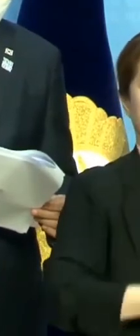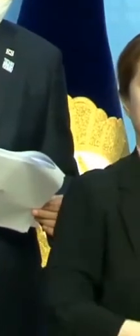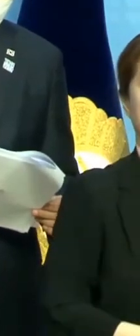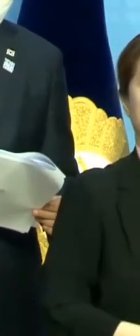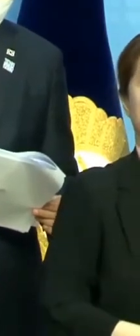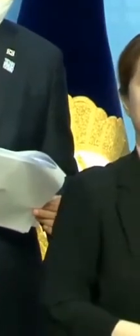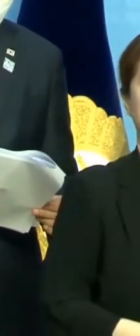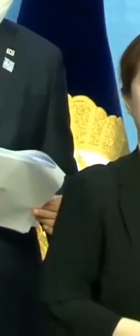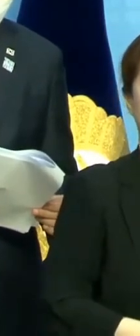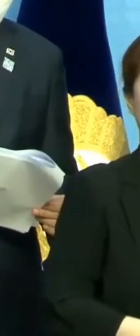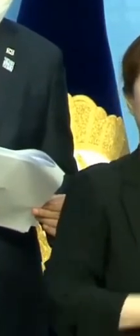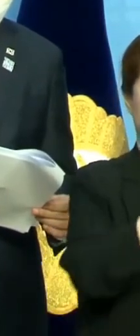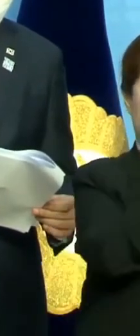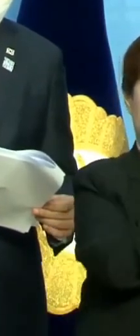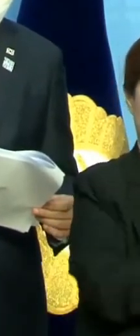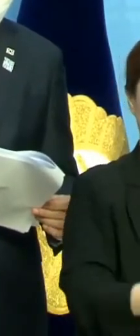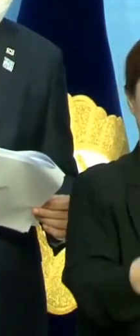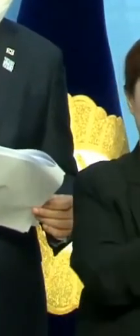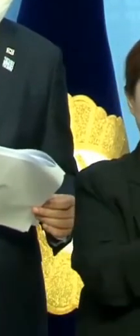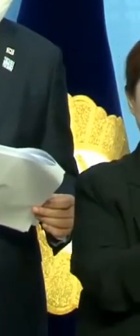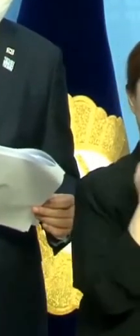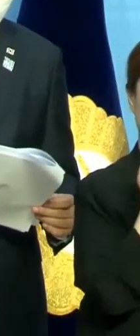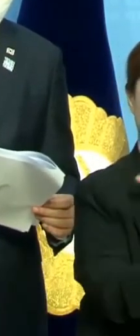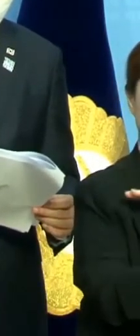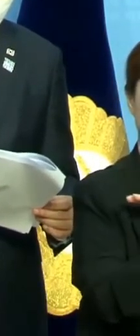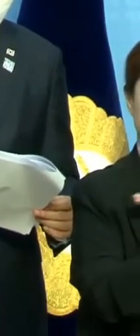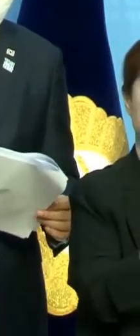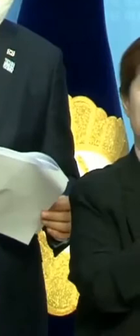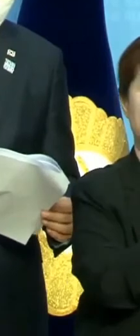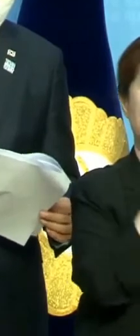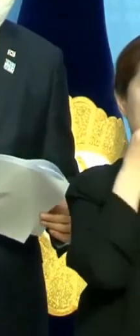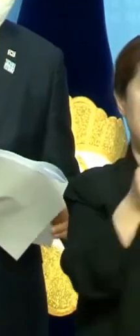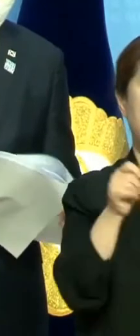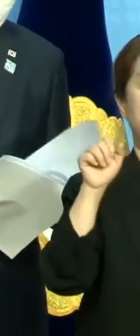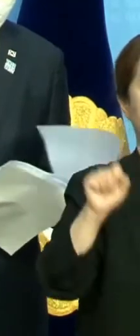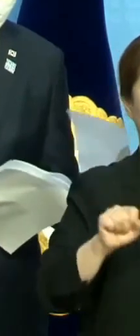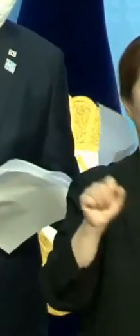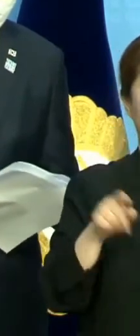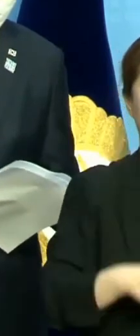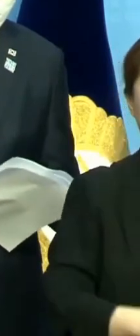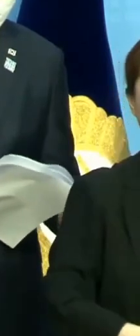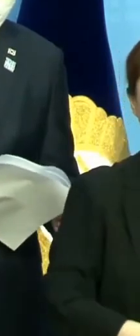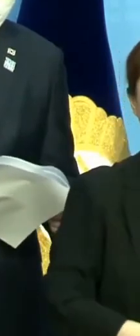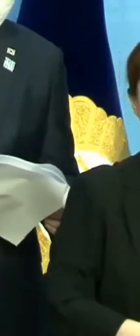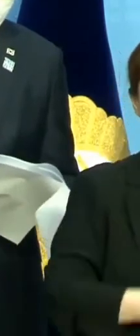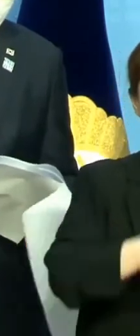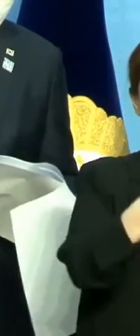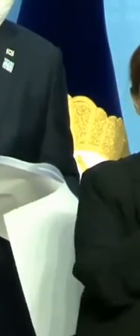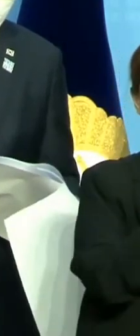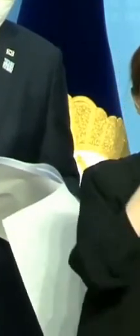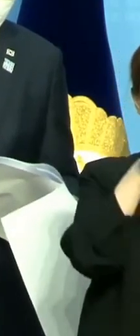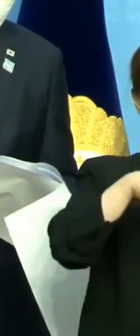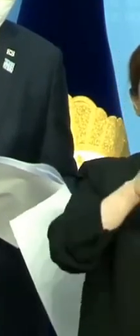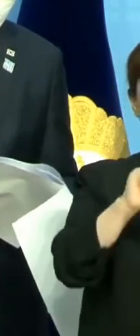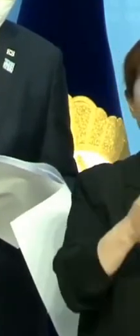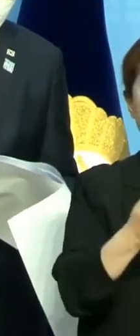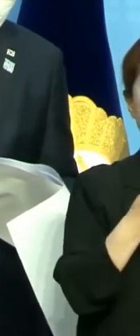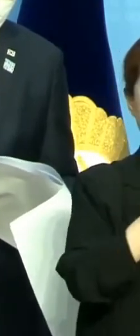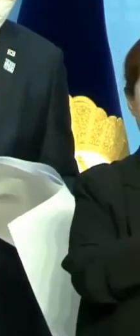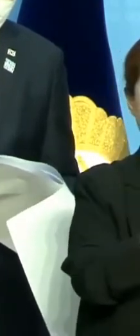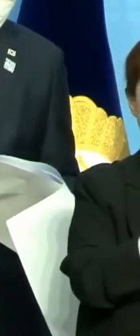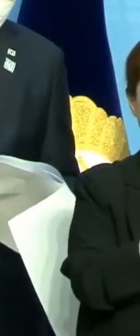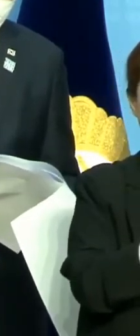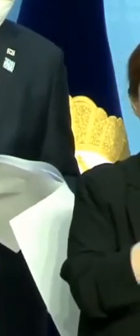바로 사상 초유의 선수를 상대로 한 대기업 구단의 사기극이었습니다. 고유민 선수는 극단적 선택을 하기